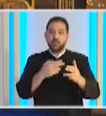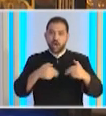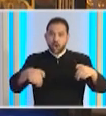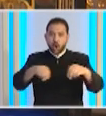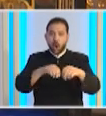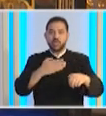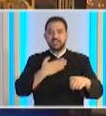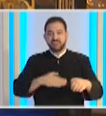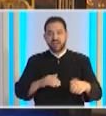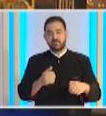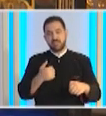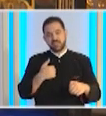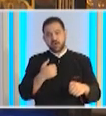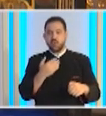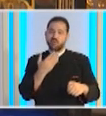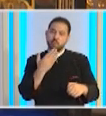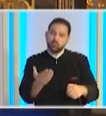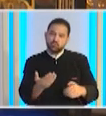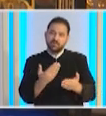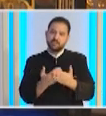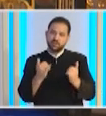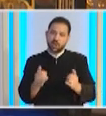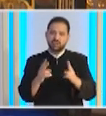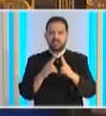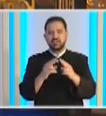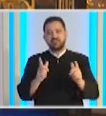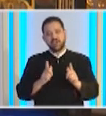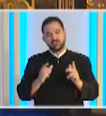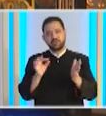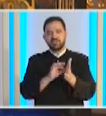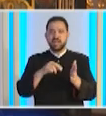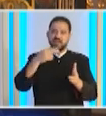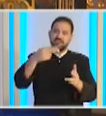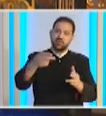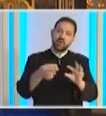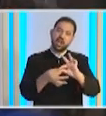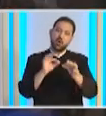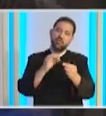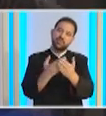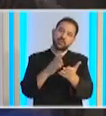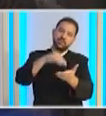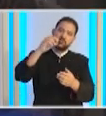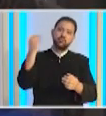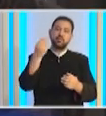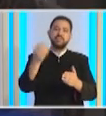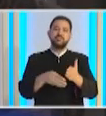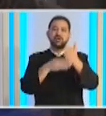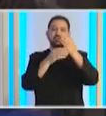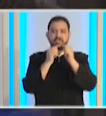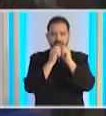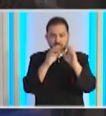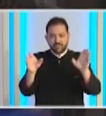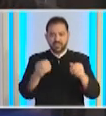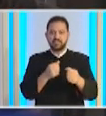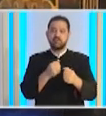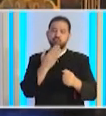ajungem la Dumnezeu. Vă mulțumim pentru această discuție și vă așteptăm și data viitoare la Cuvânt pentru Suflet. Dumnezeu să ajute să